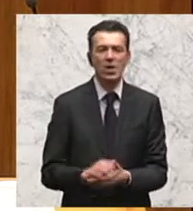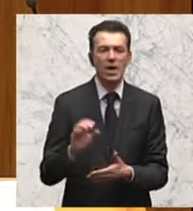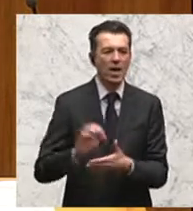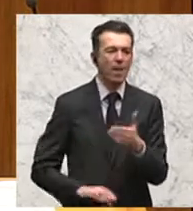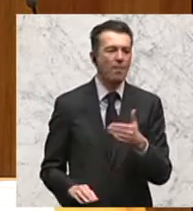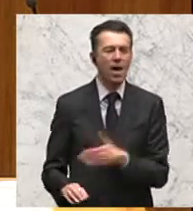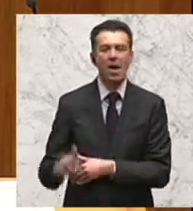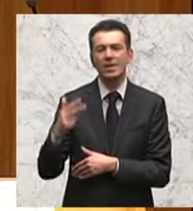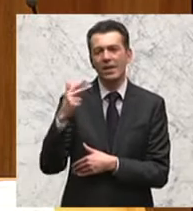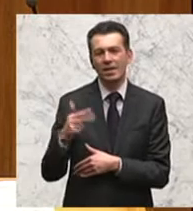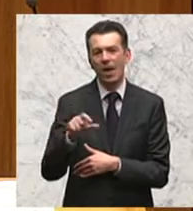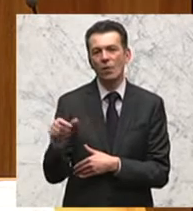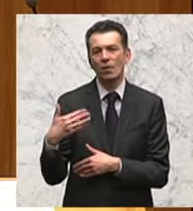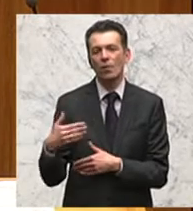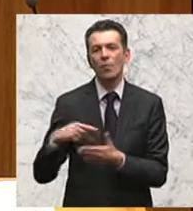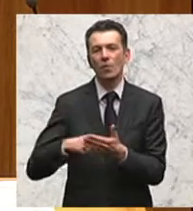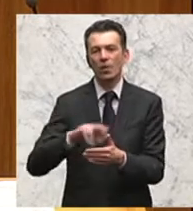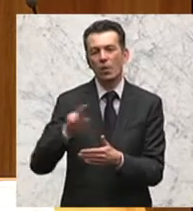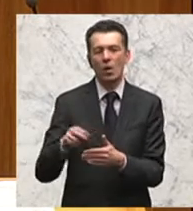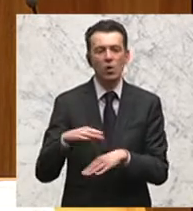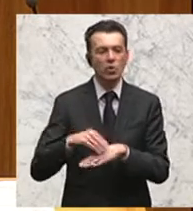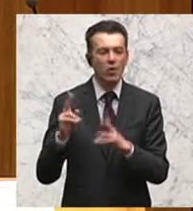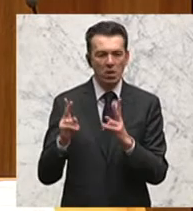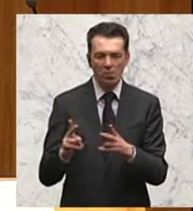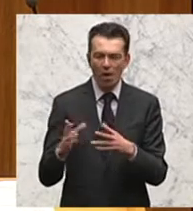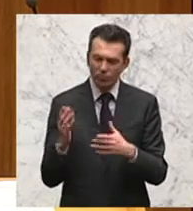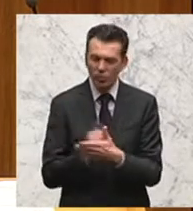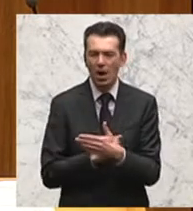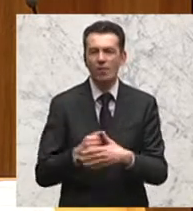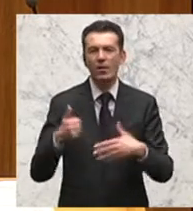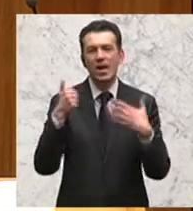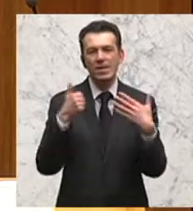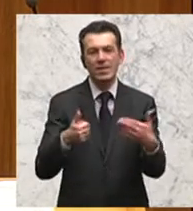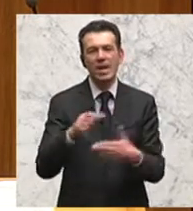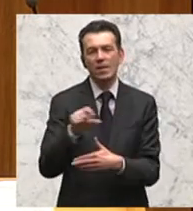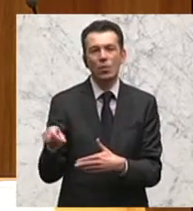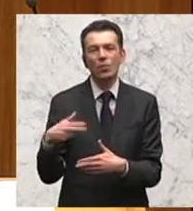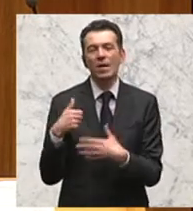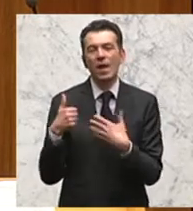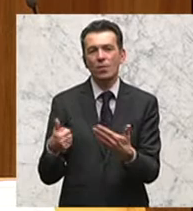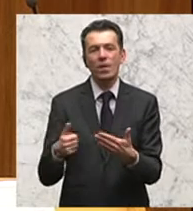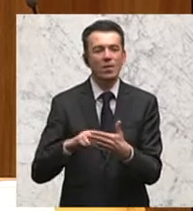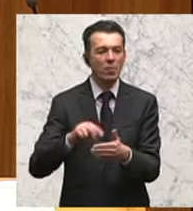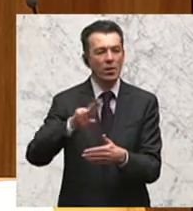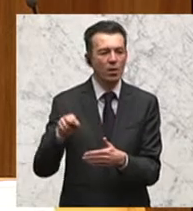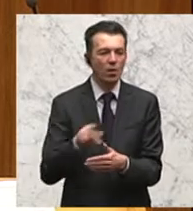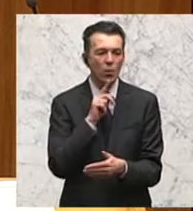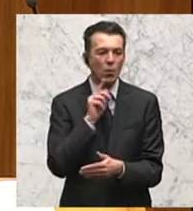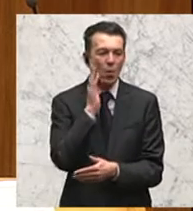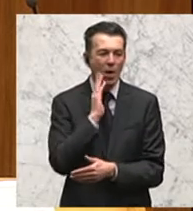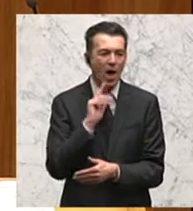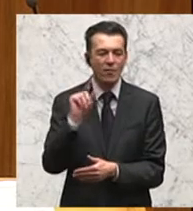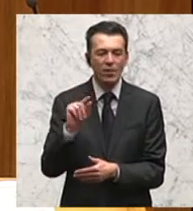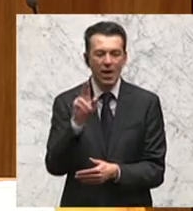auf 350 Millionen Euro und Schweden konnte sich durchsetzen auf 663 Millionen Euro. Einzig das brave, kleine, liebe